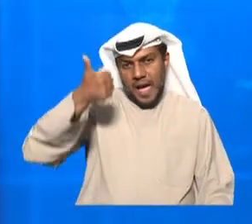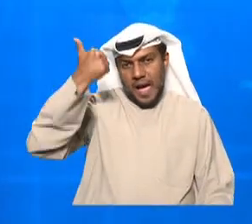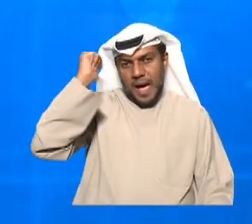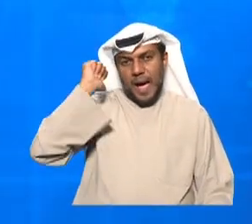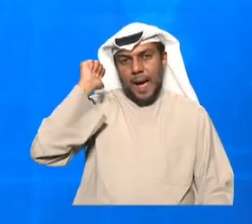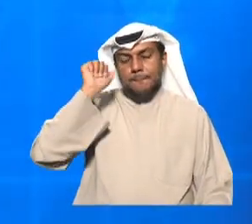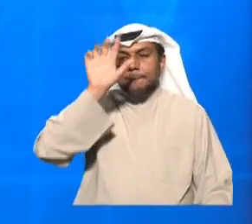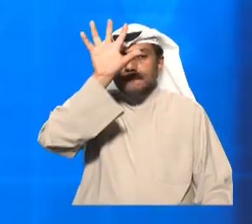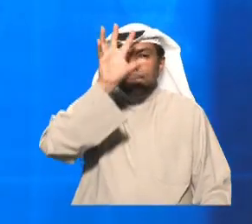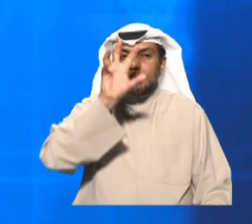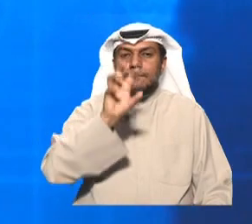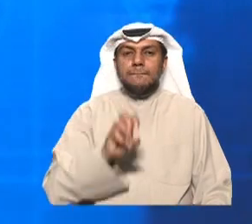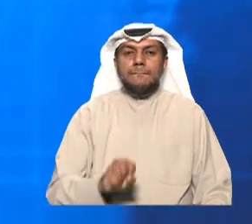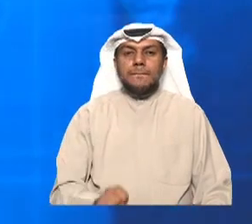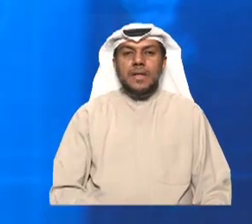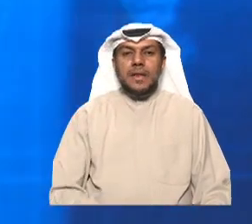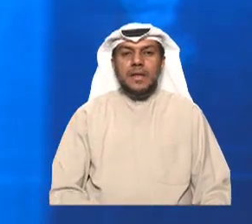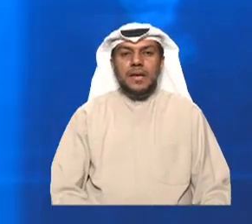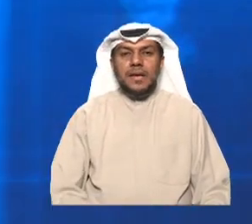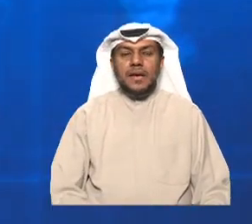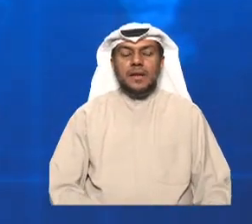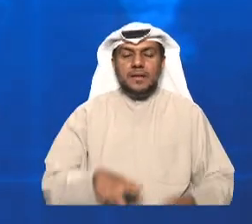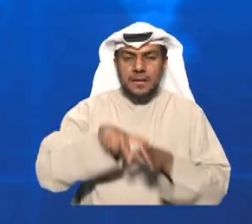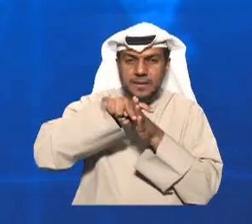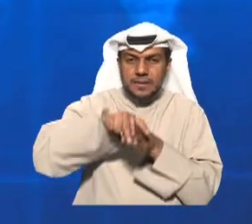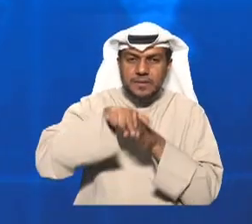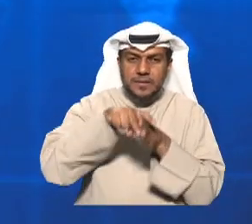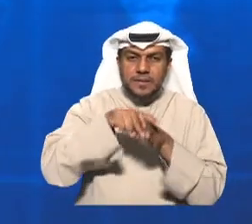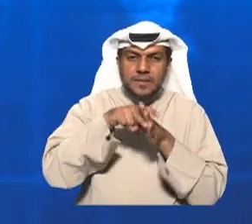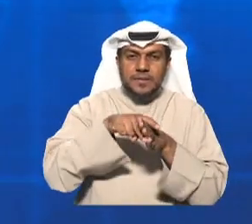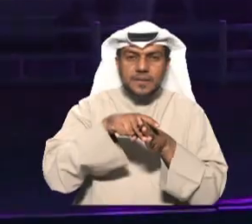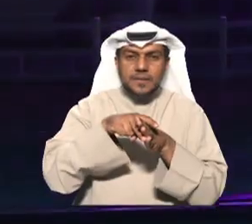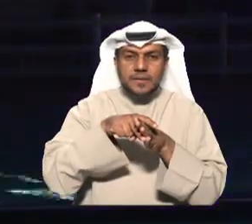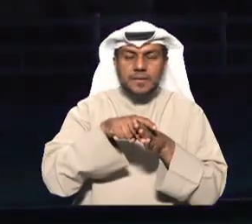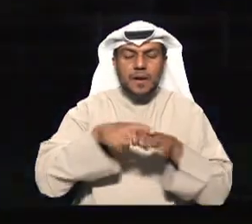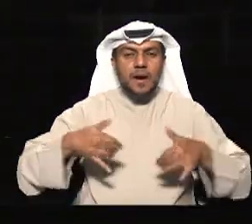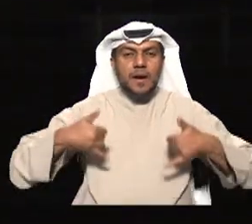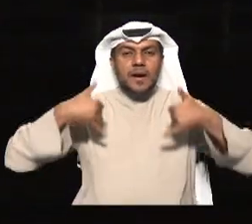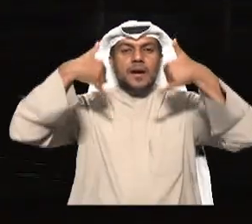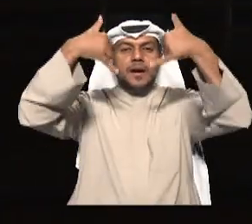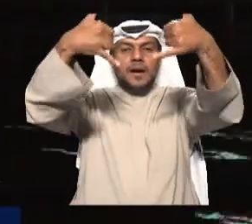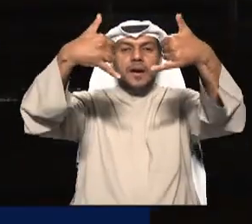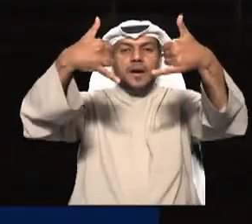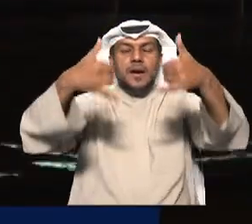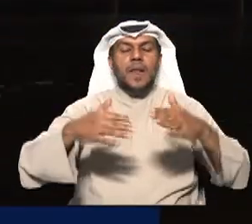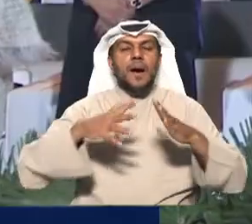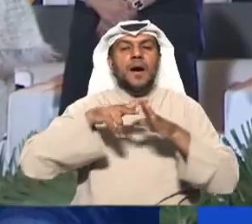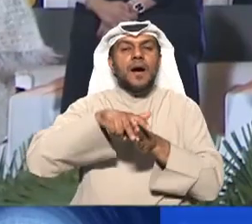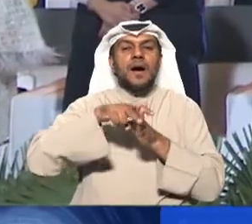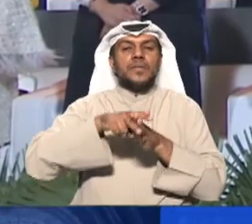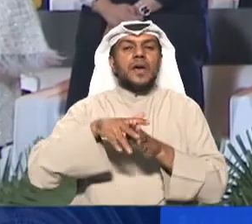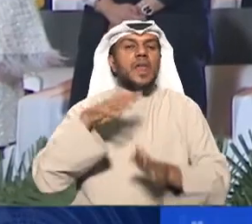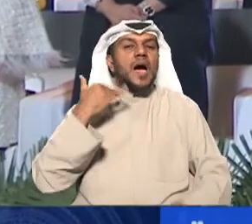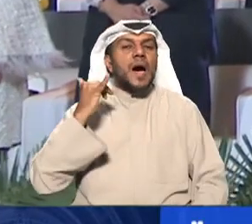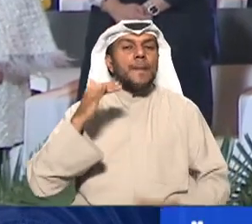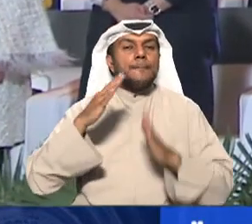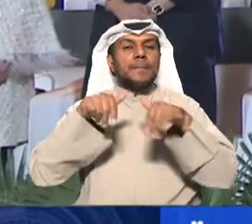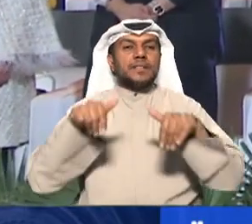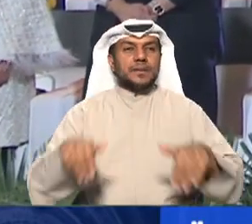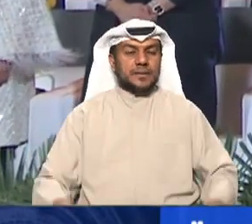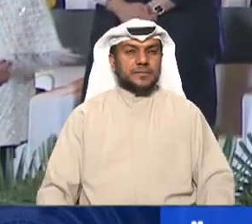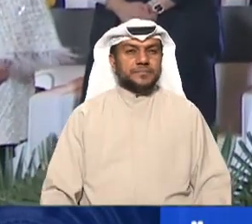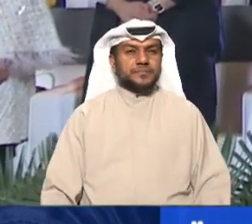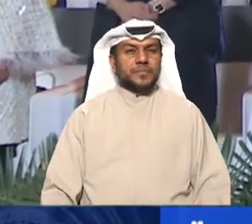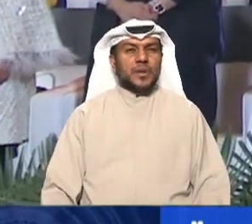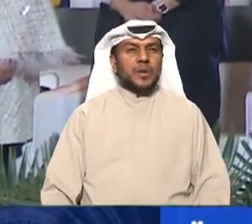بطولة كأس المربين للعام 2020 للخيل المصرية، وذلك بمركز الجواد العربي بيت العرب.